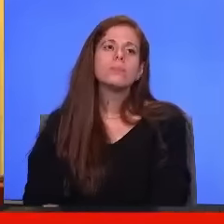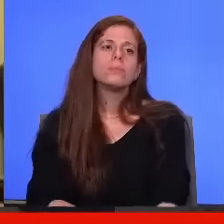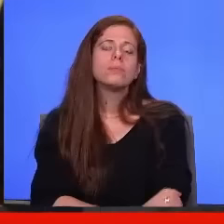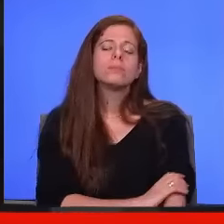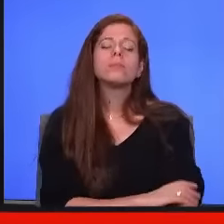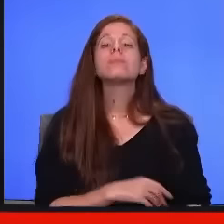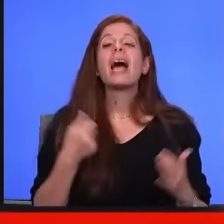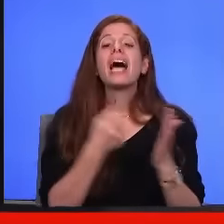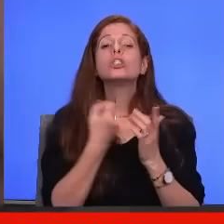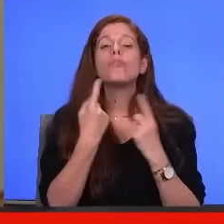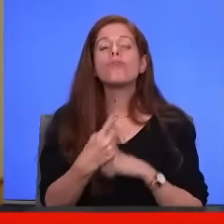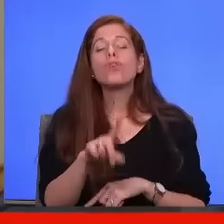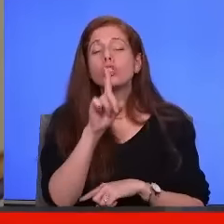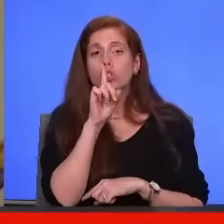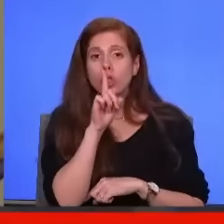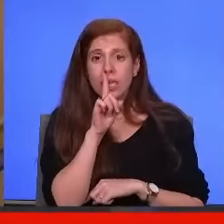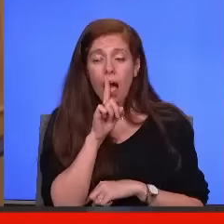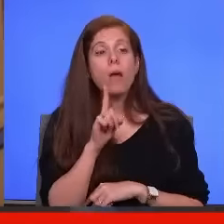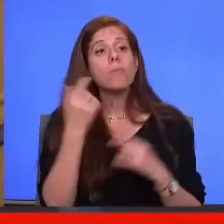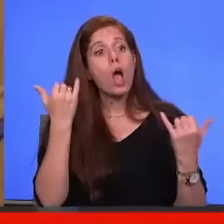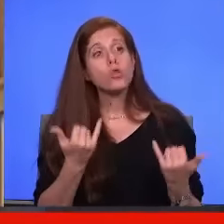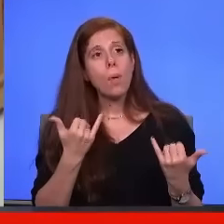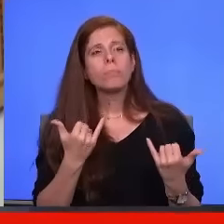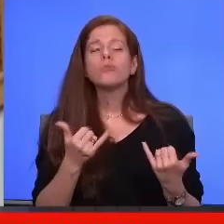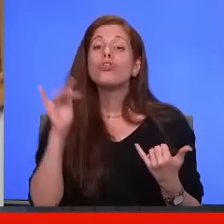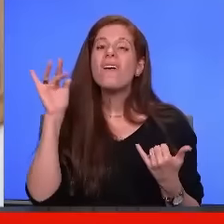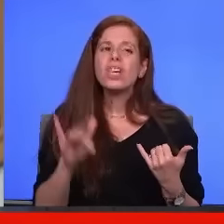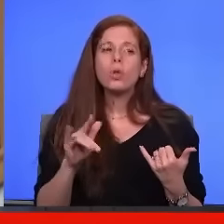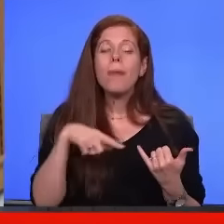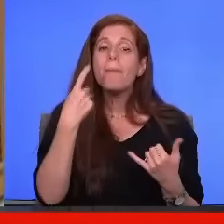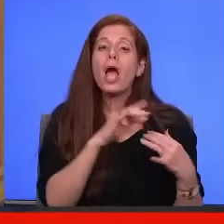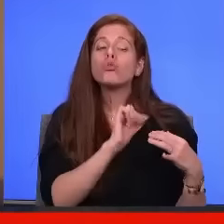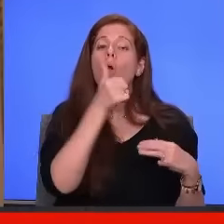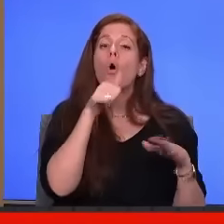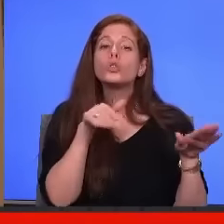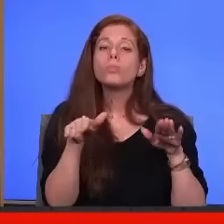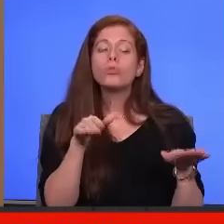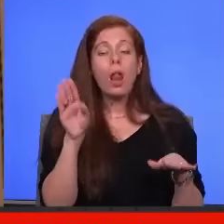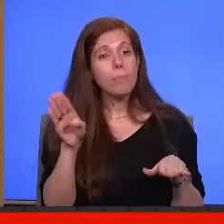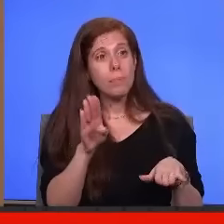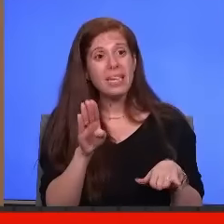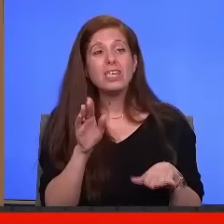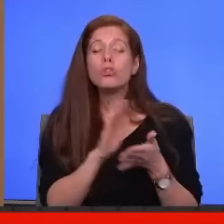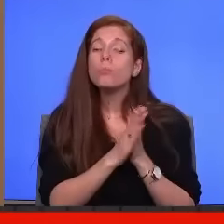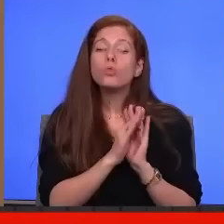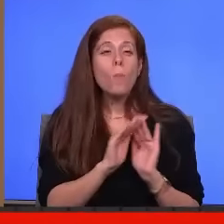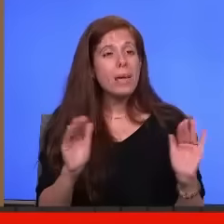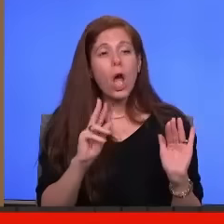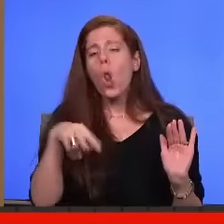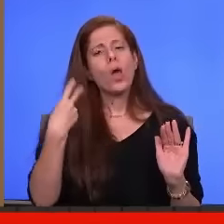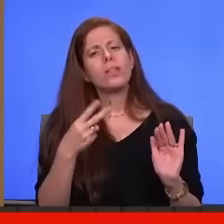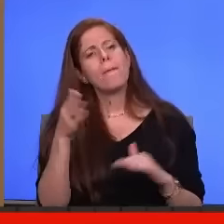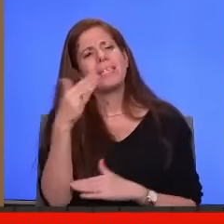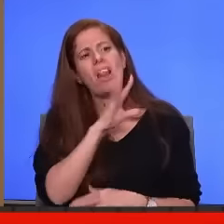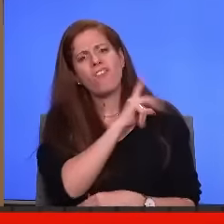אחרי סוף שבוע של שתיקה, היום הגיע שלב הגינויים לאמירה של ראש הממשלה נתניהו, כי בשום מקרה לא תהיה מדינה